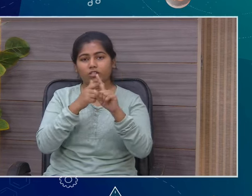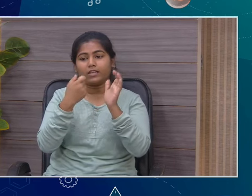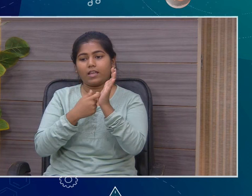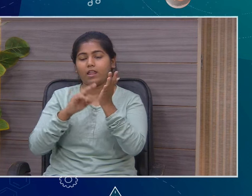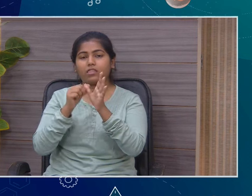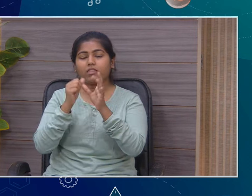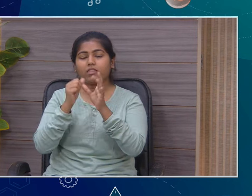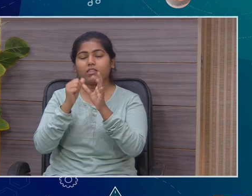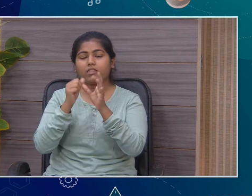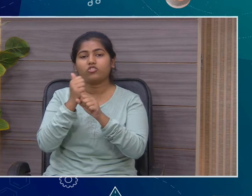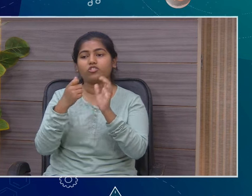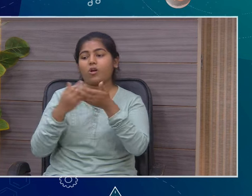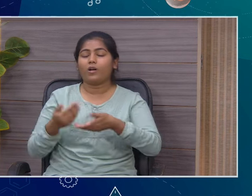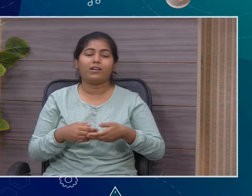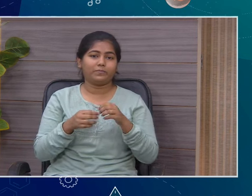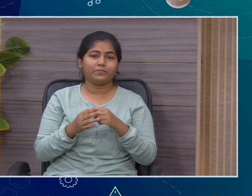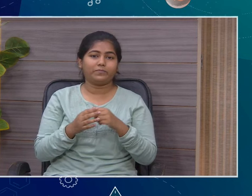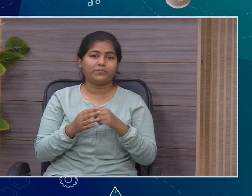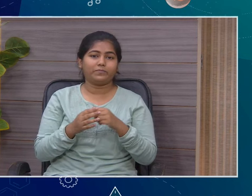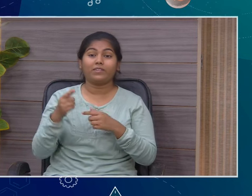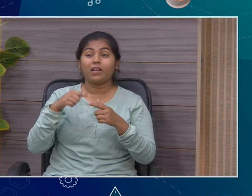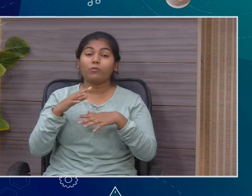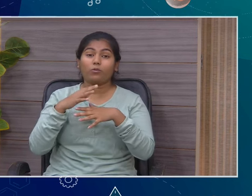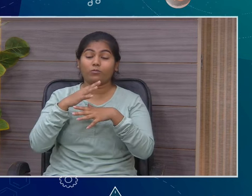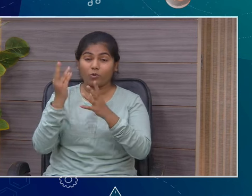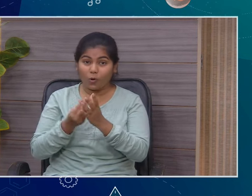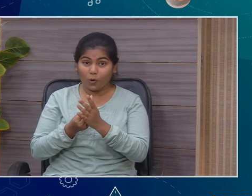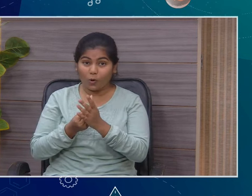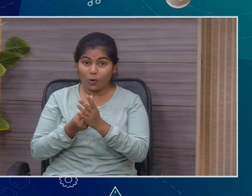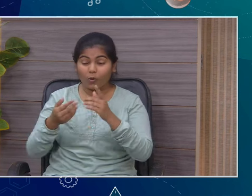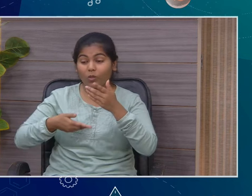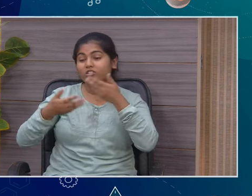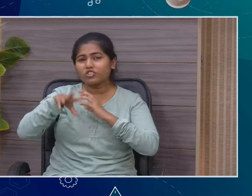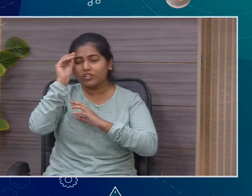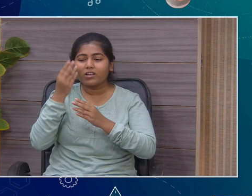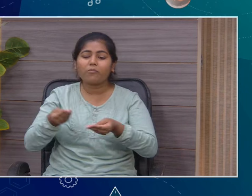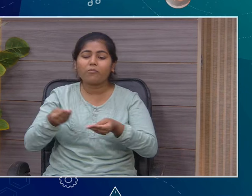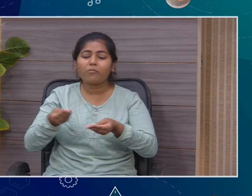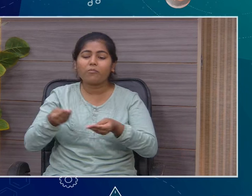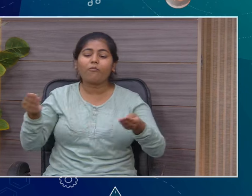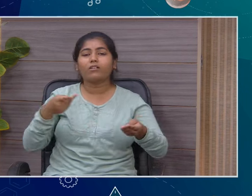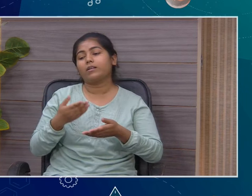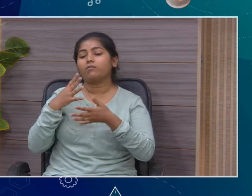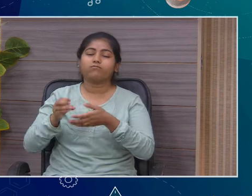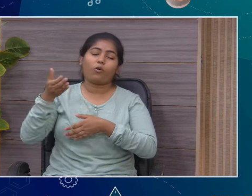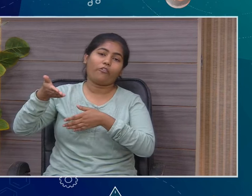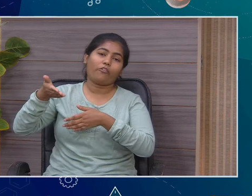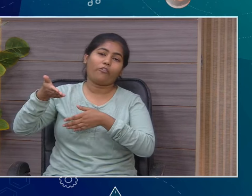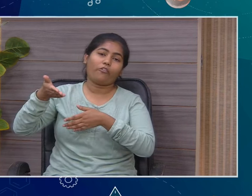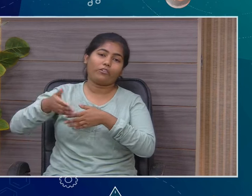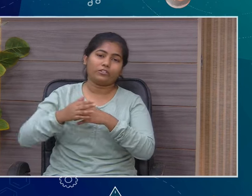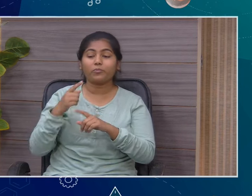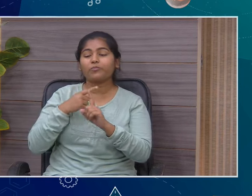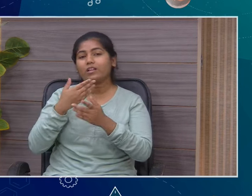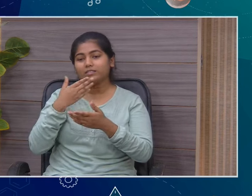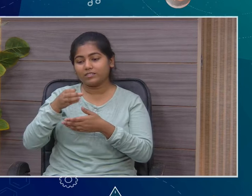है नीतू जी, वेलकम इन दिस शो। और आप बहुत सारा टीचिंग लर्निंग मटेरियल लेकर आई हैं, उसके लिए आपको ढेर सारी बधाई पहले तो, और धन्यवाद भी